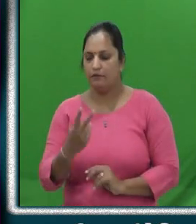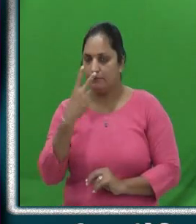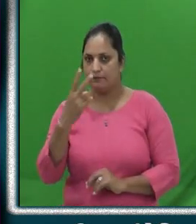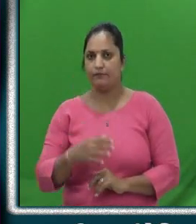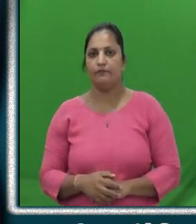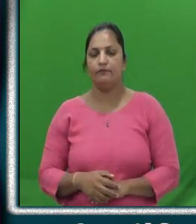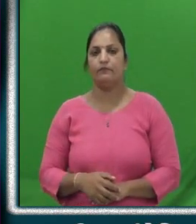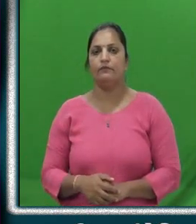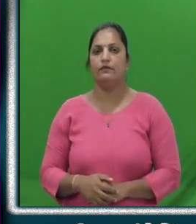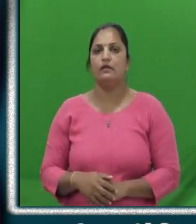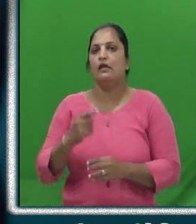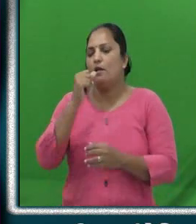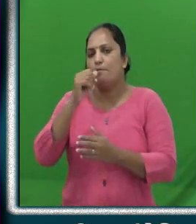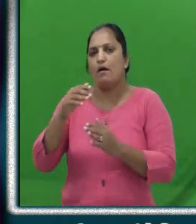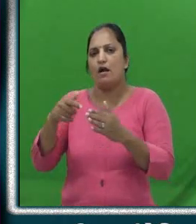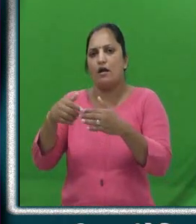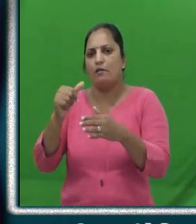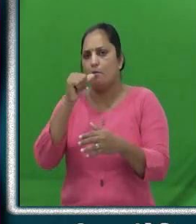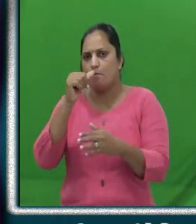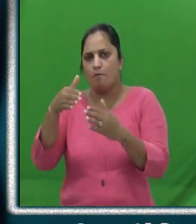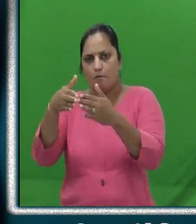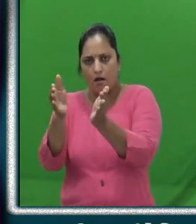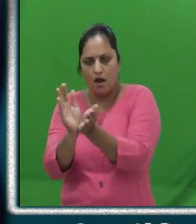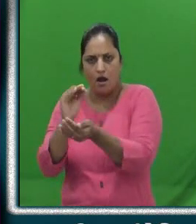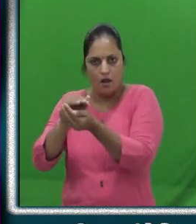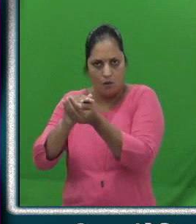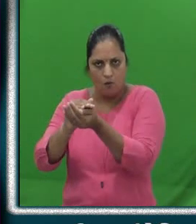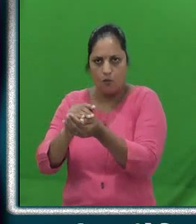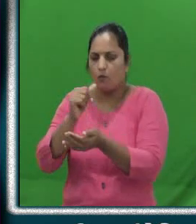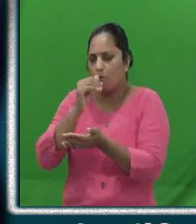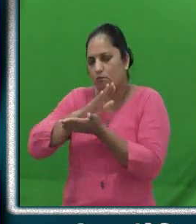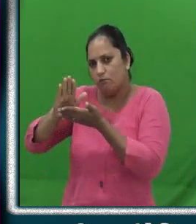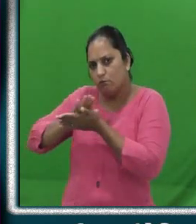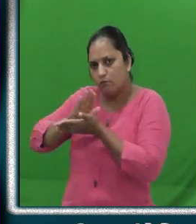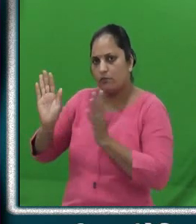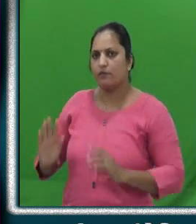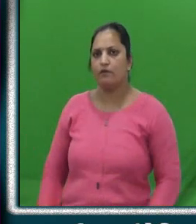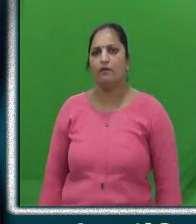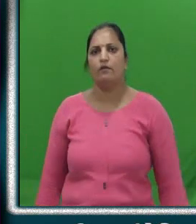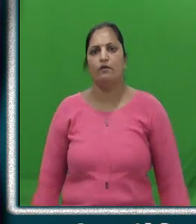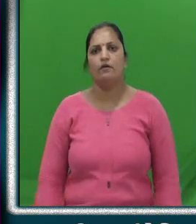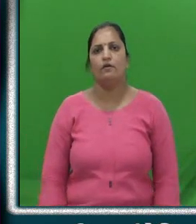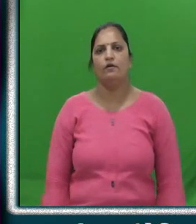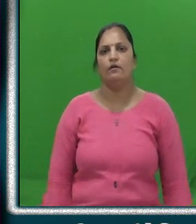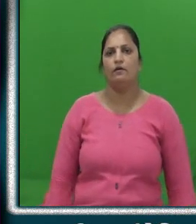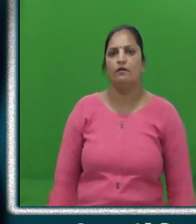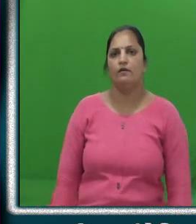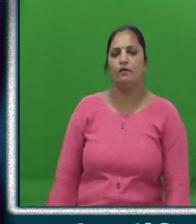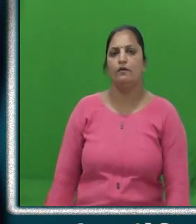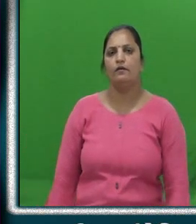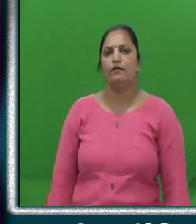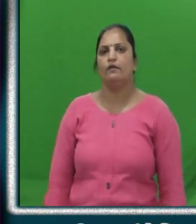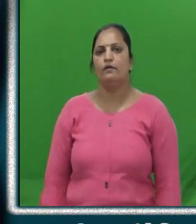કરે. અહીંયા જુઓ, ક્લીનિંગ વોટર બોડીઝ, વોટર બોડીઝ એટલે જળ સંગ્રહાલયોની સફાઈ કેવી રીતના કરે છે અરુણ અને